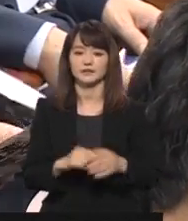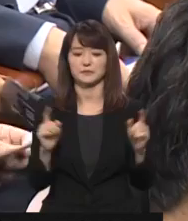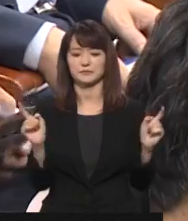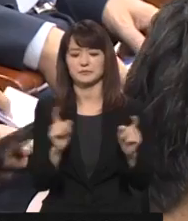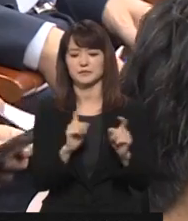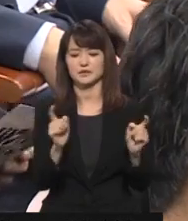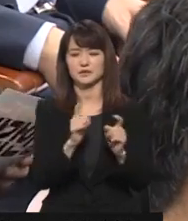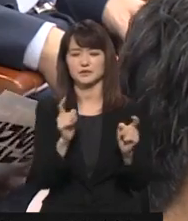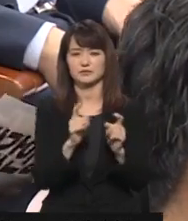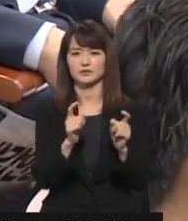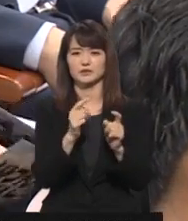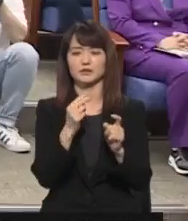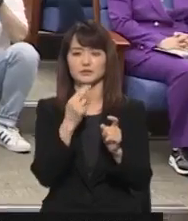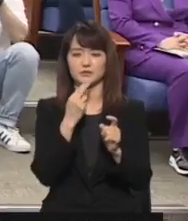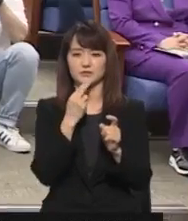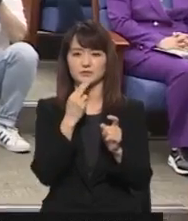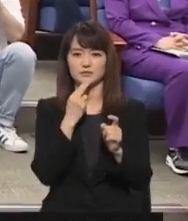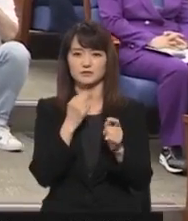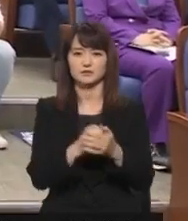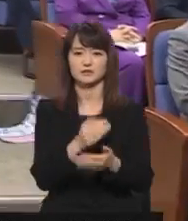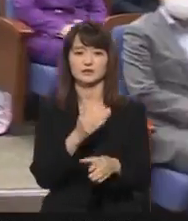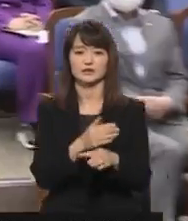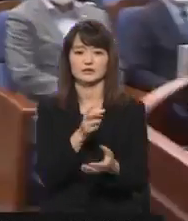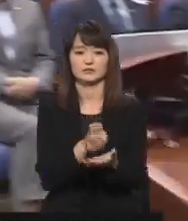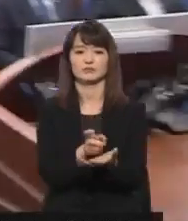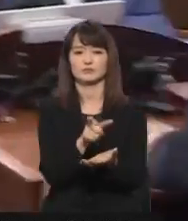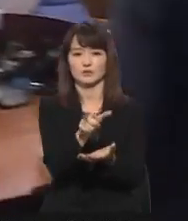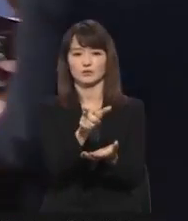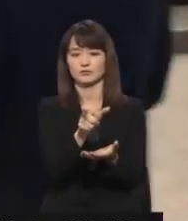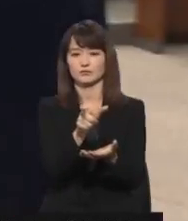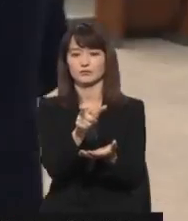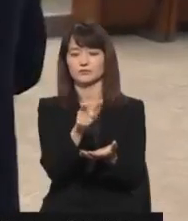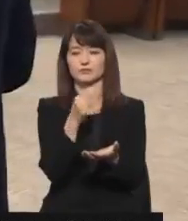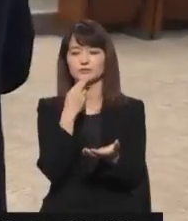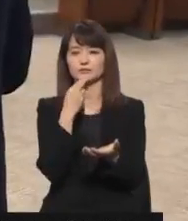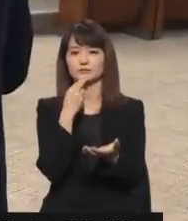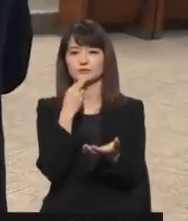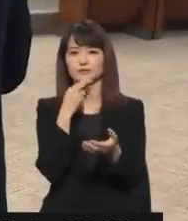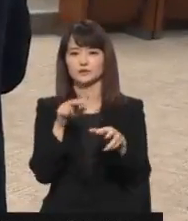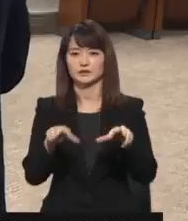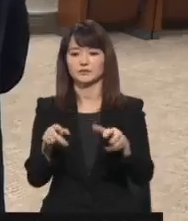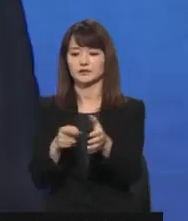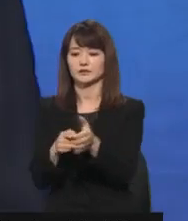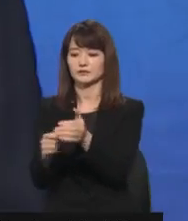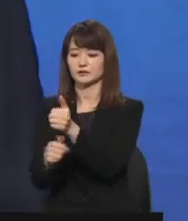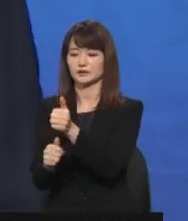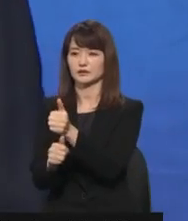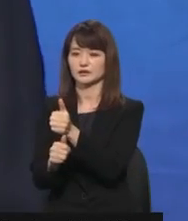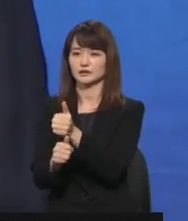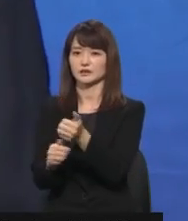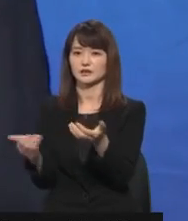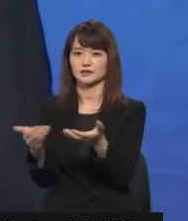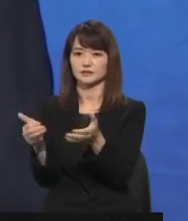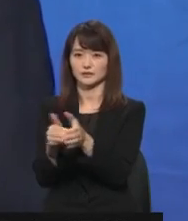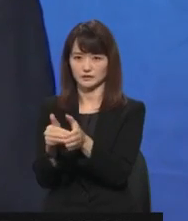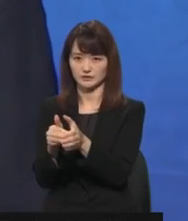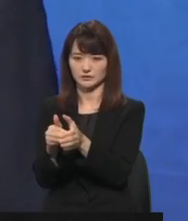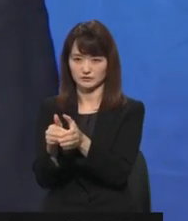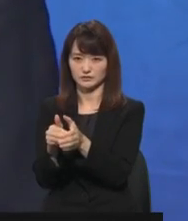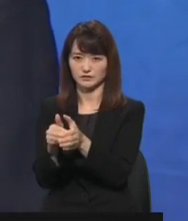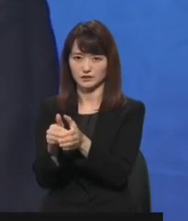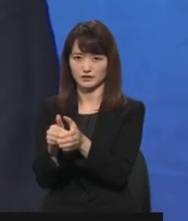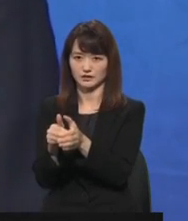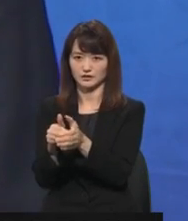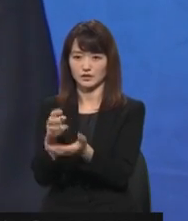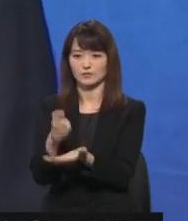논란 우리가 뭐 다 원한게 남겨둘 이유가 없습니다 그렇기 때문에 이번 bda 가 인기를 마무리하면서 레드 뛰는 것이